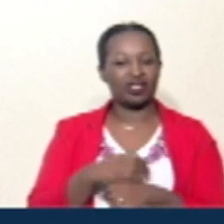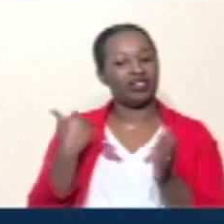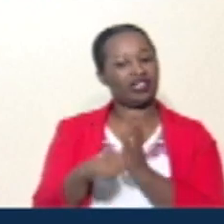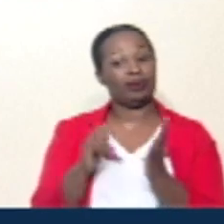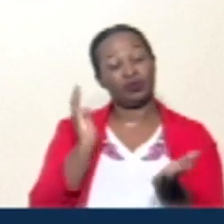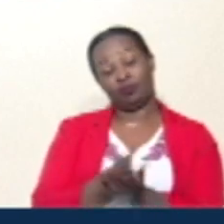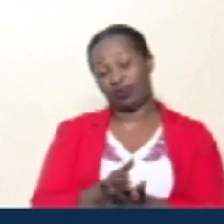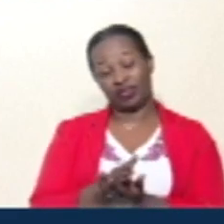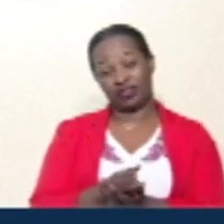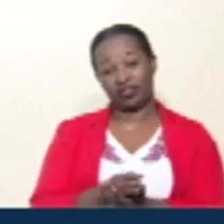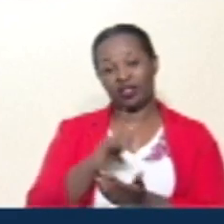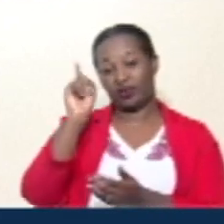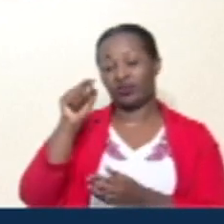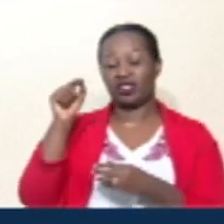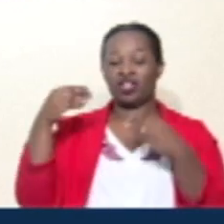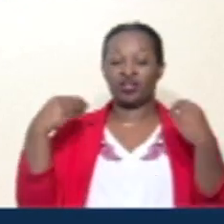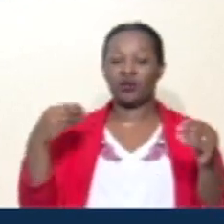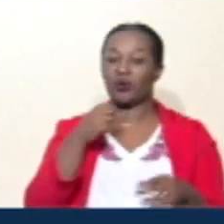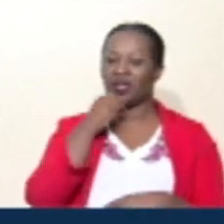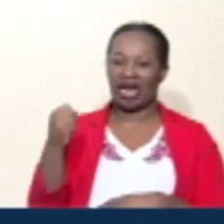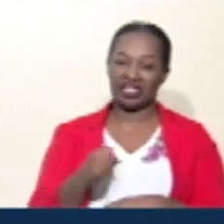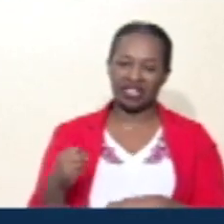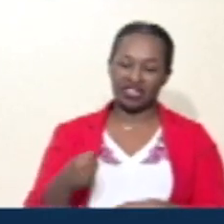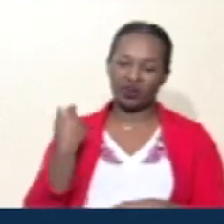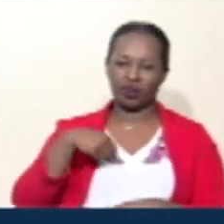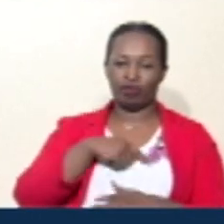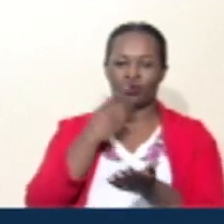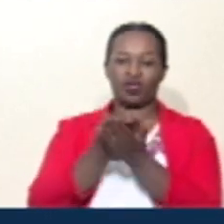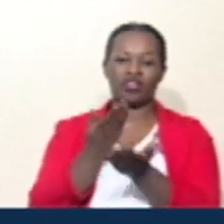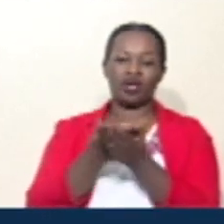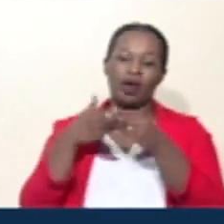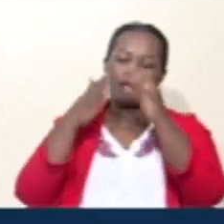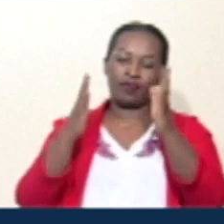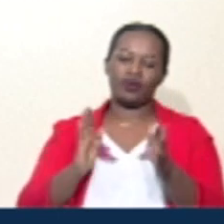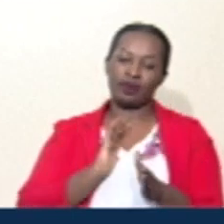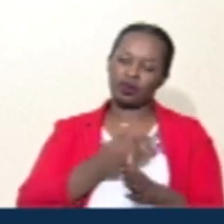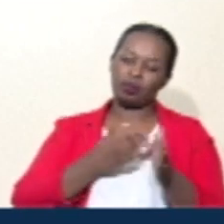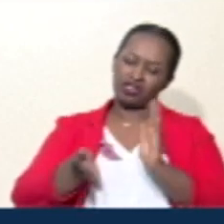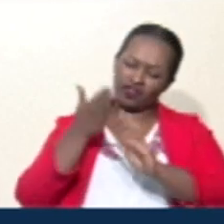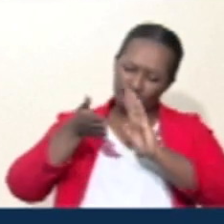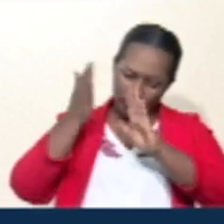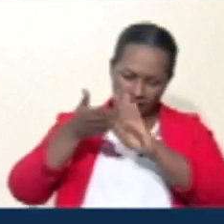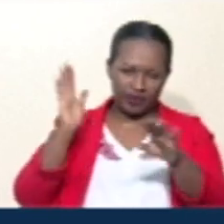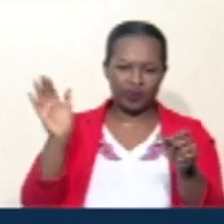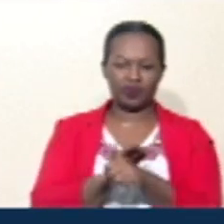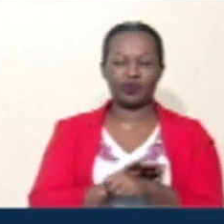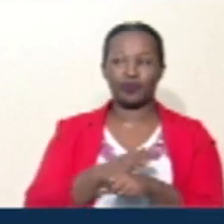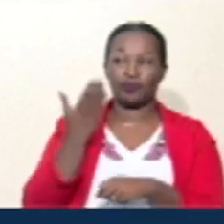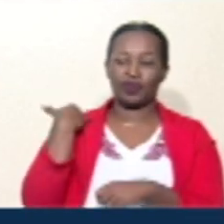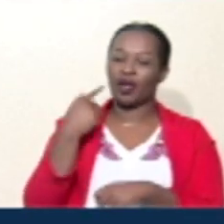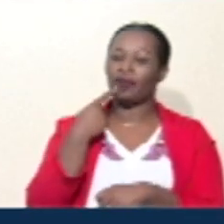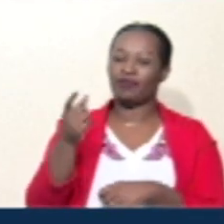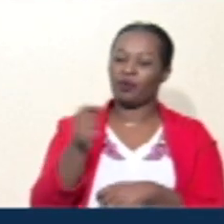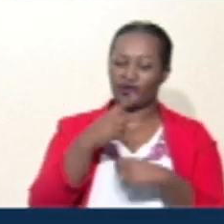da mese rino soko turimo ko ryashaje. Turasaba abayobozi bacu nyine ngo barigire vuba vuba ryuzure. Nk'ubaye baravuze ngo mu kwa gatandatu